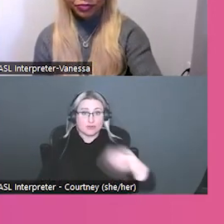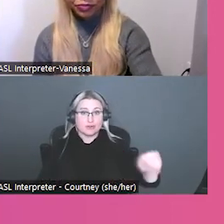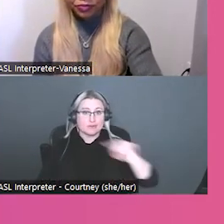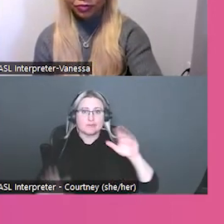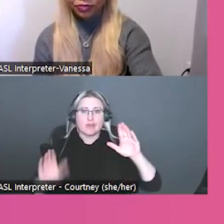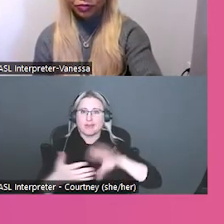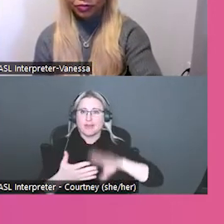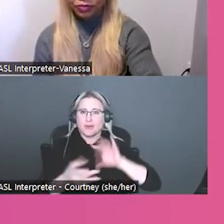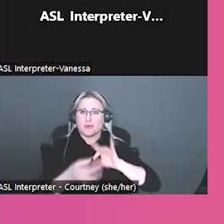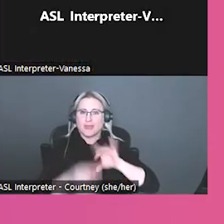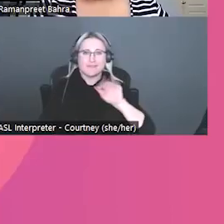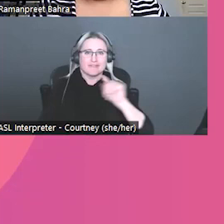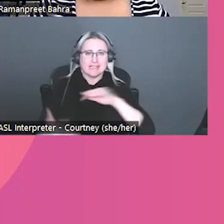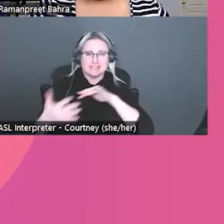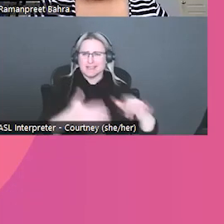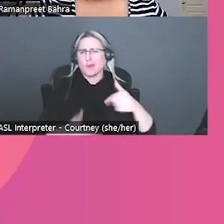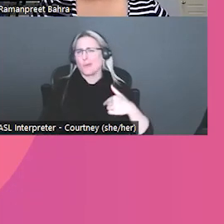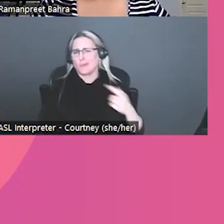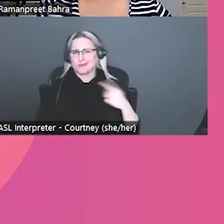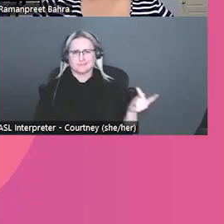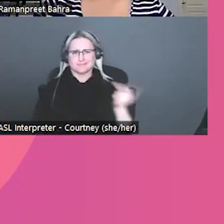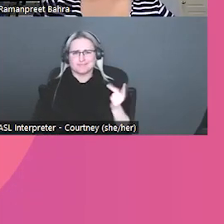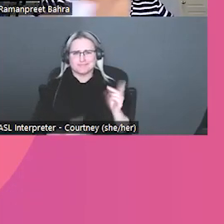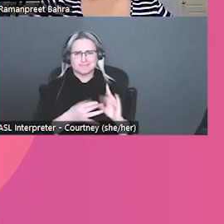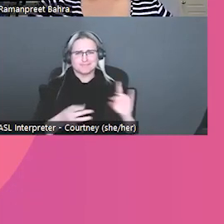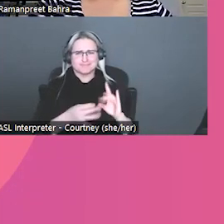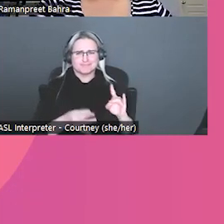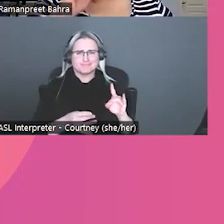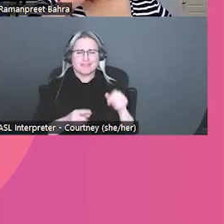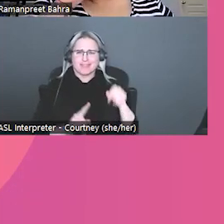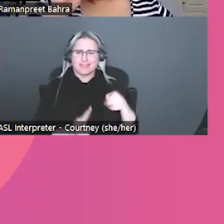Alors, pour les gens qui ne connaissent pas cette étude,